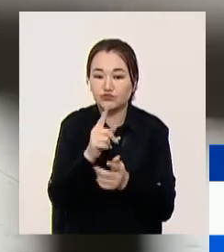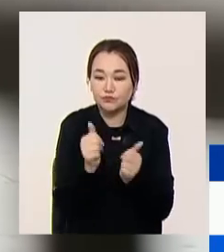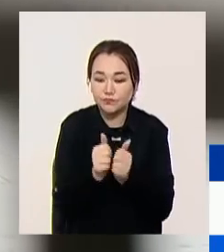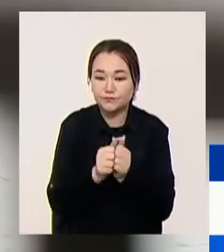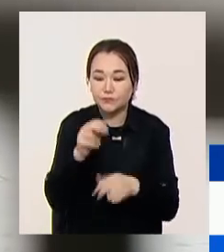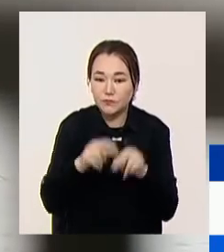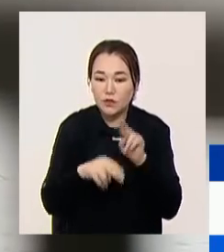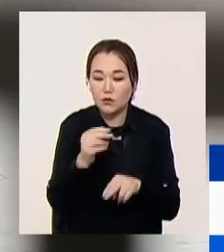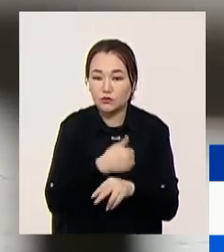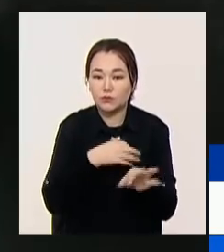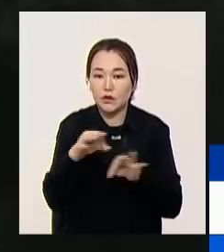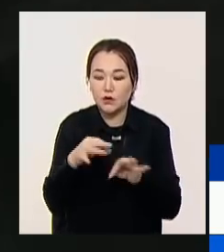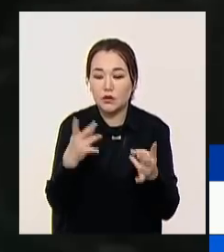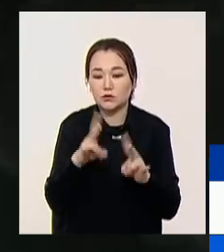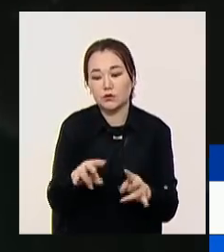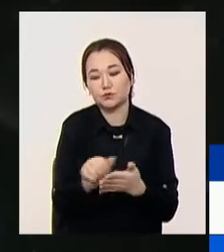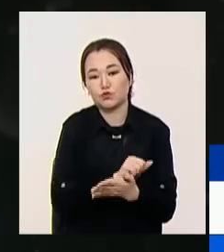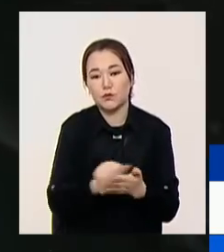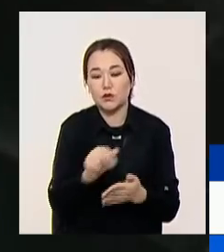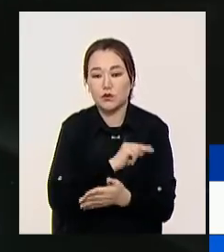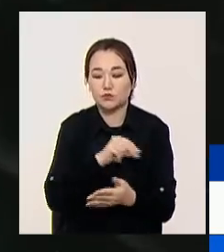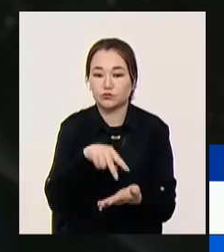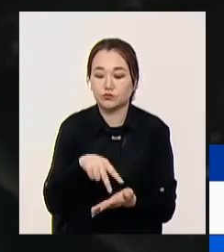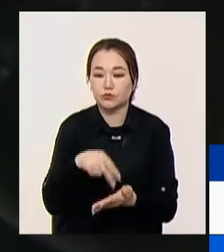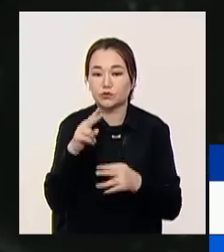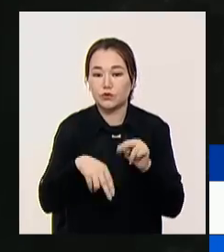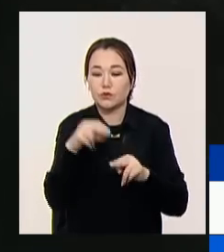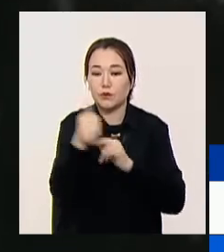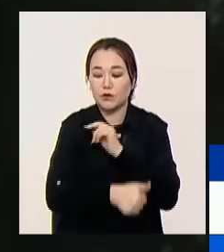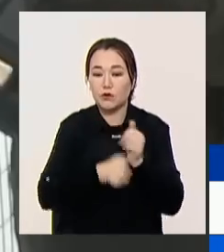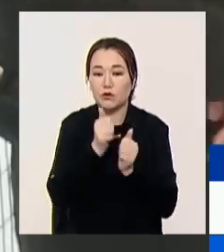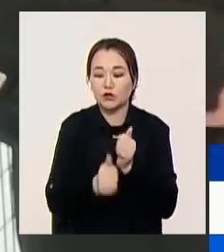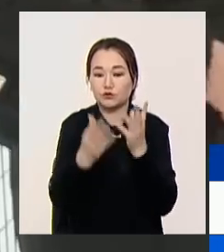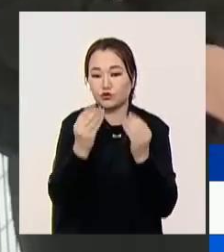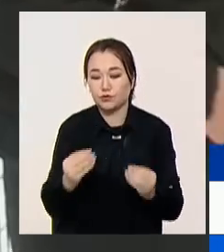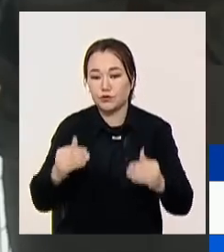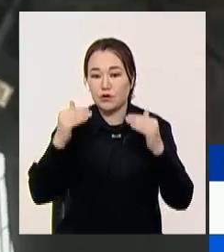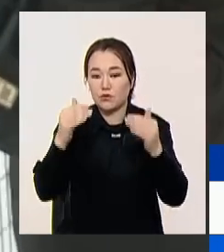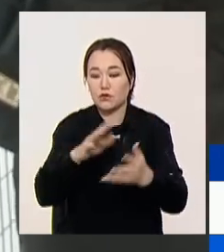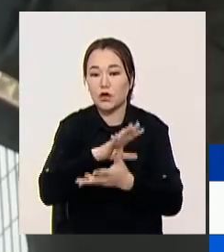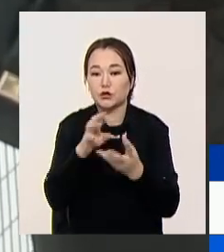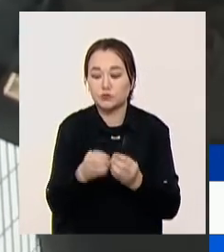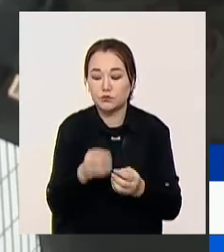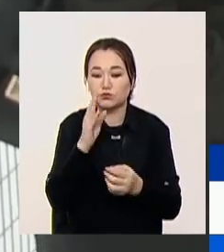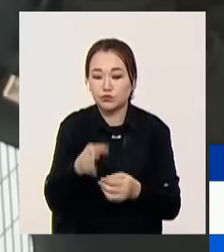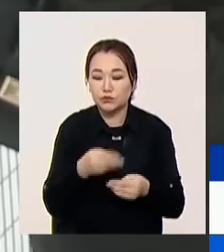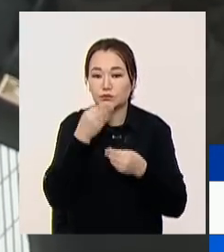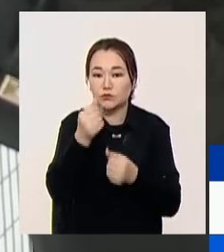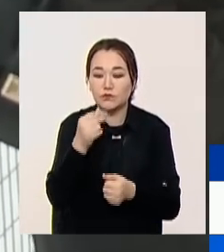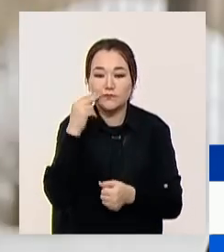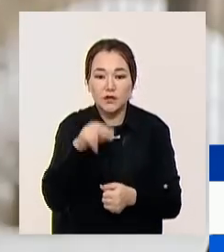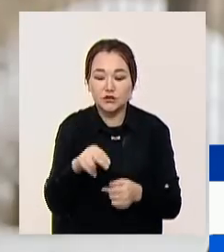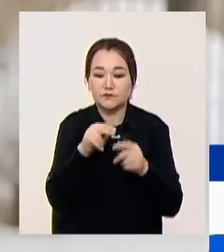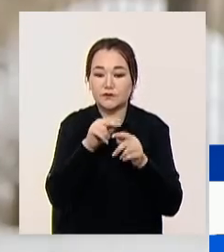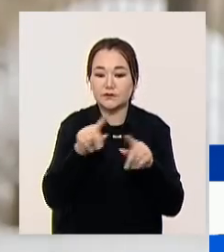Но проект остается на бумаге, а стоимость работы и стройматериалов растет с каждым днем. И все это в конечном итоге отразится на качестве